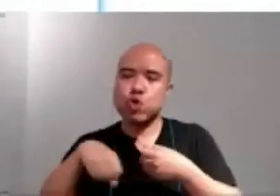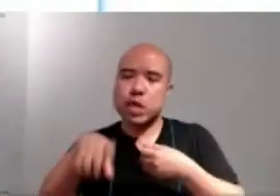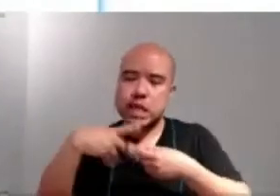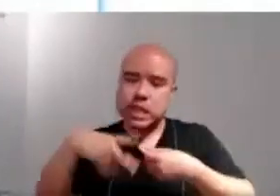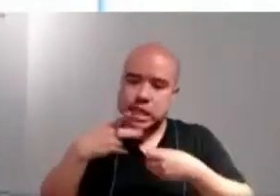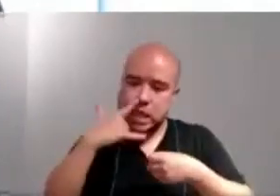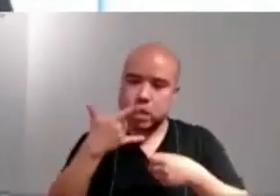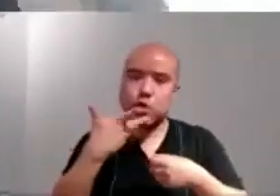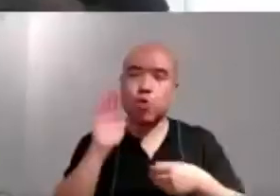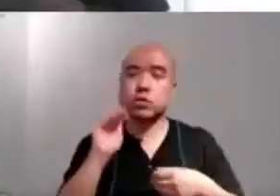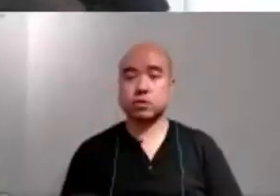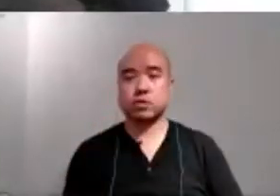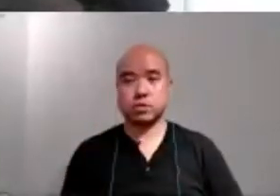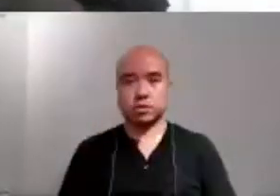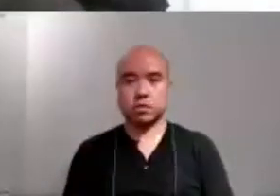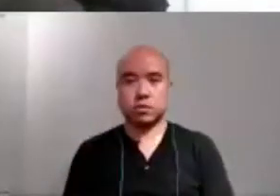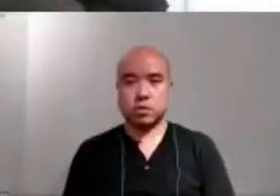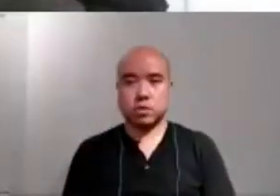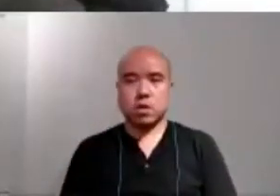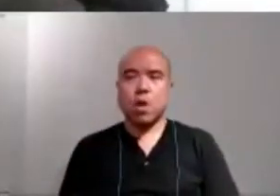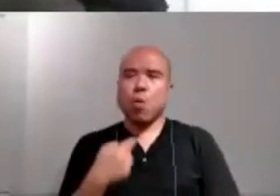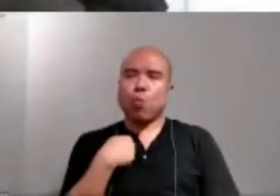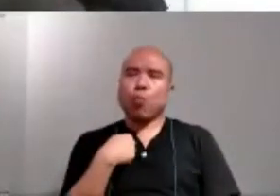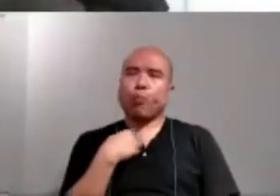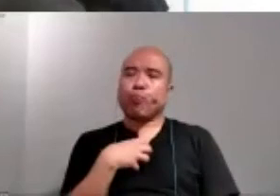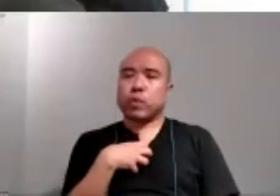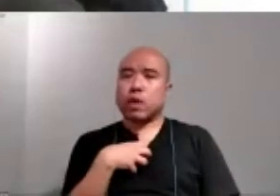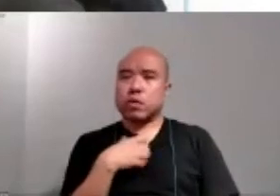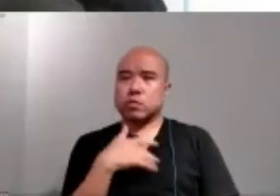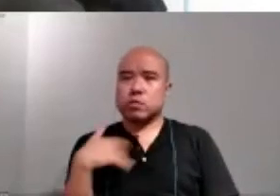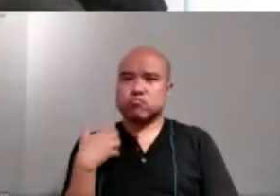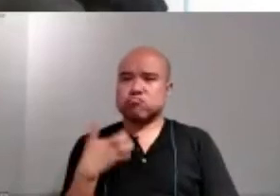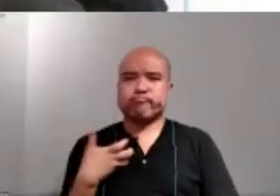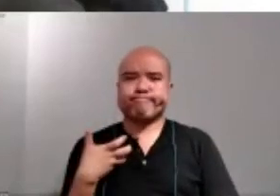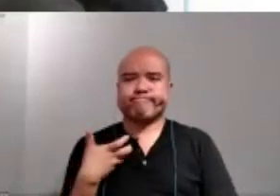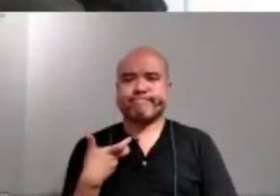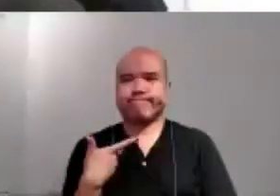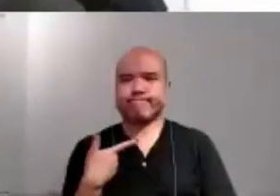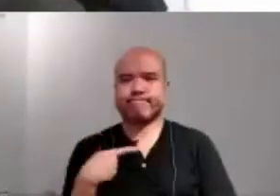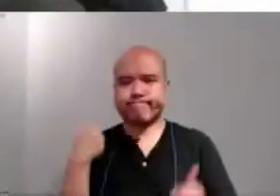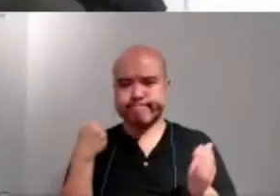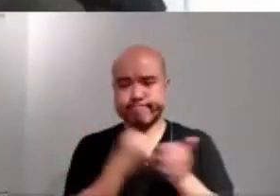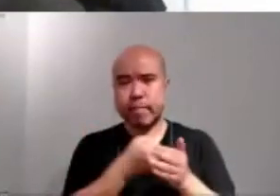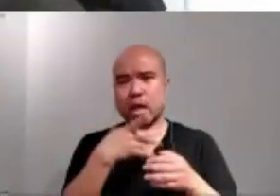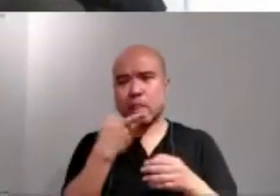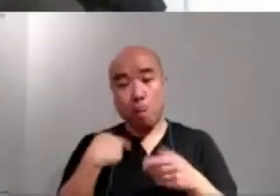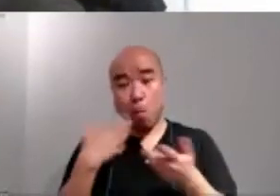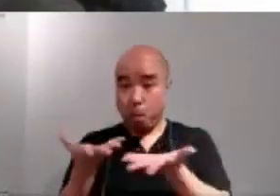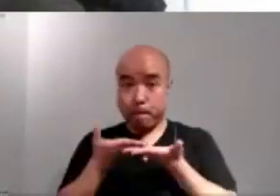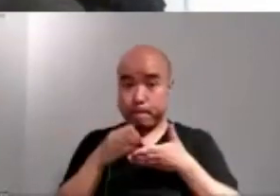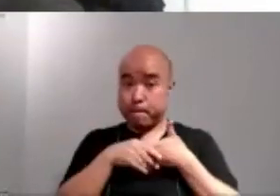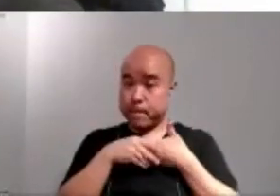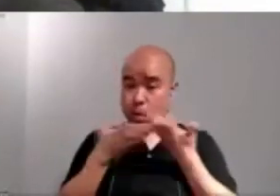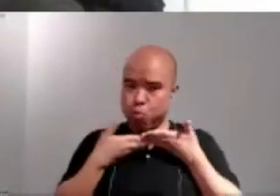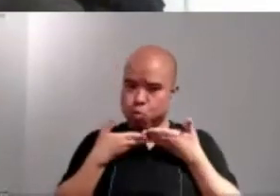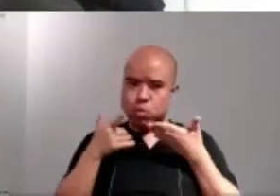良多嘅嘢。 我個感受都係好深嘅，疫症真係無情。但是咧帶嚟咗咧去一個好大嘅危機，亦都俾咗一